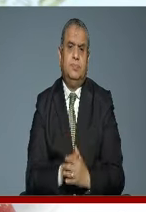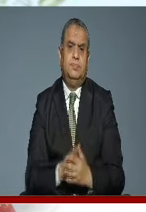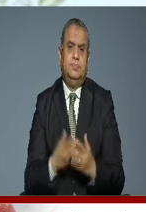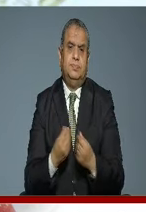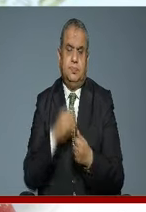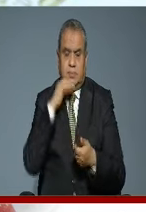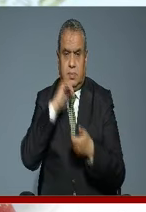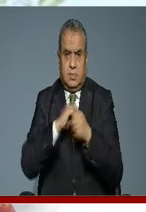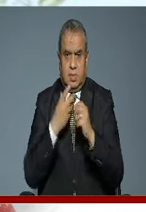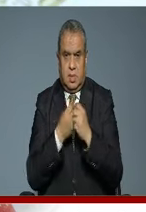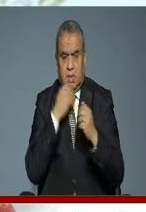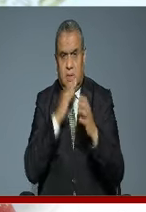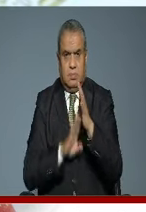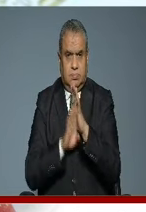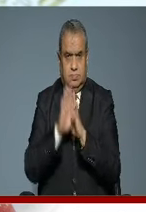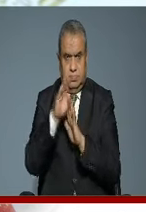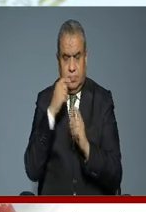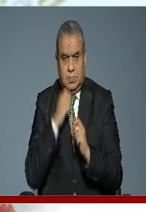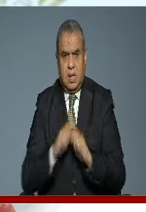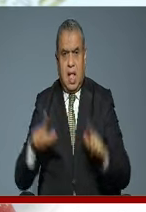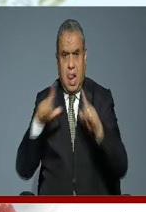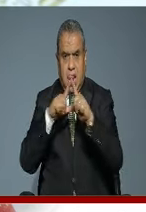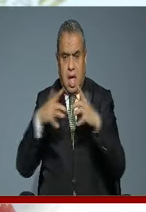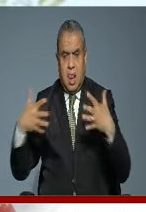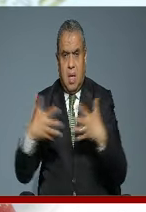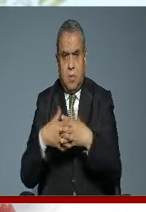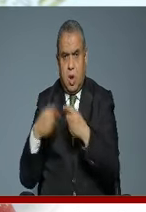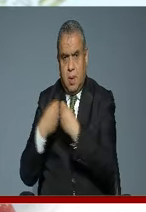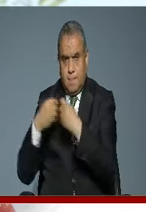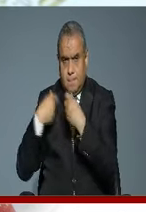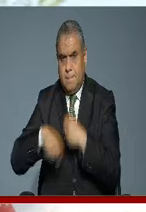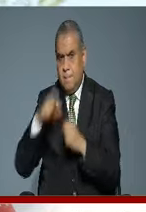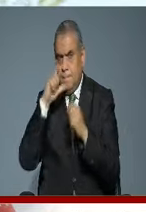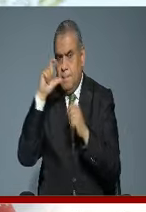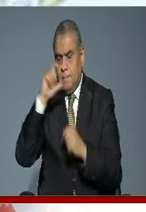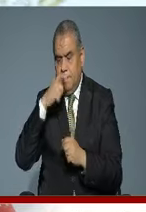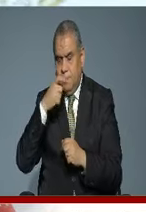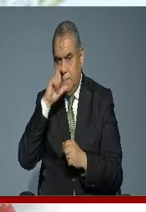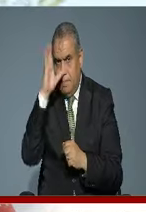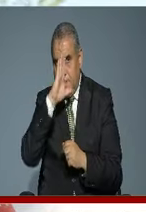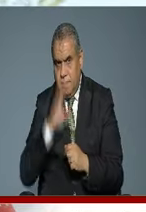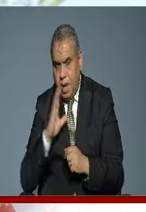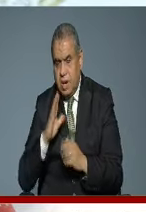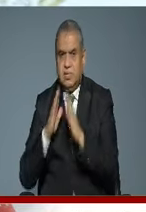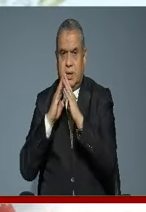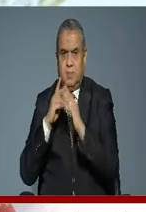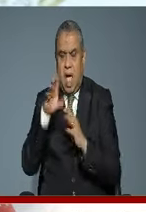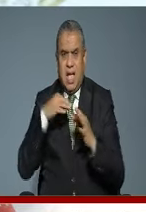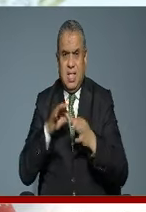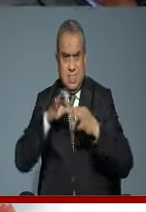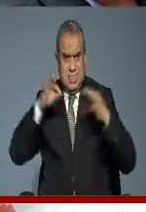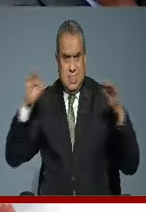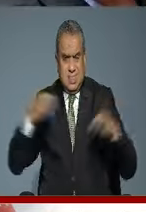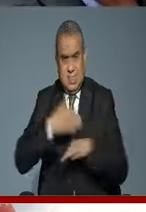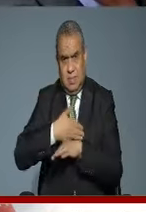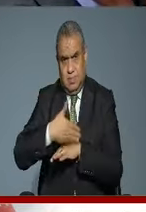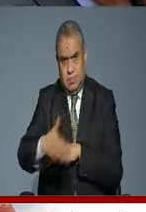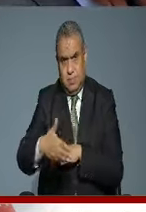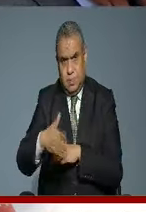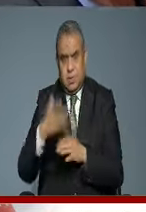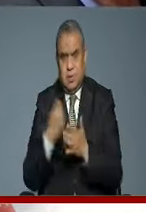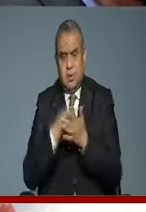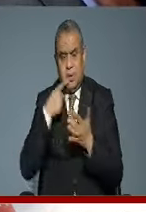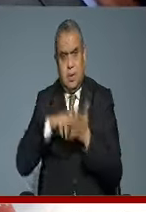تحقيقها من خلال هذه اللجنة المشتركة للبلدين. أنا مش عايز أطيل على فخامة الرئيس وعليكم،